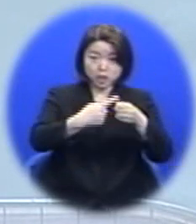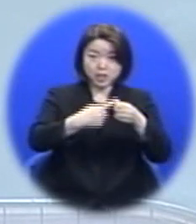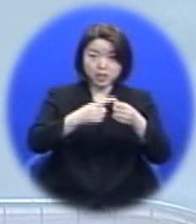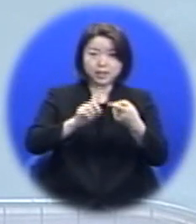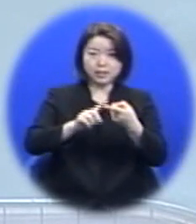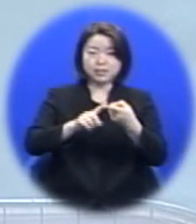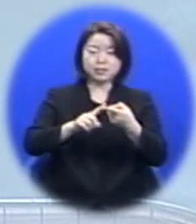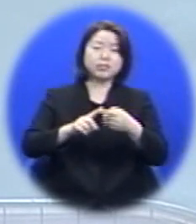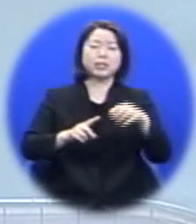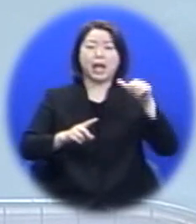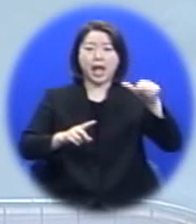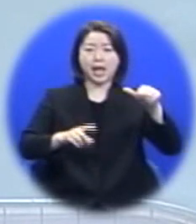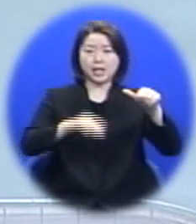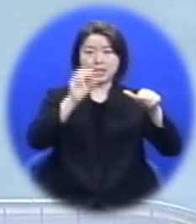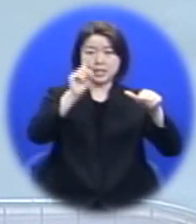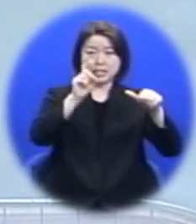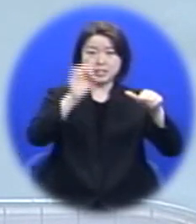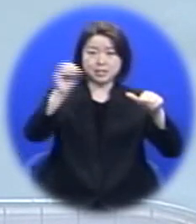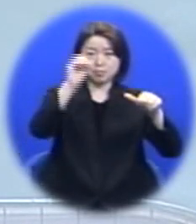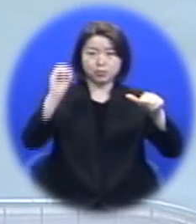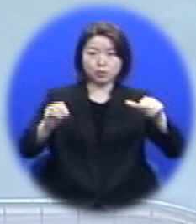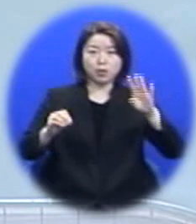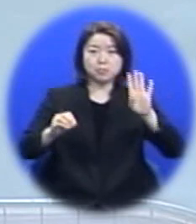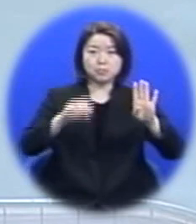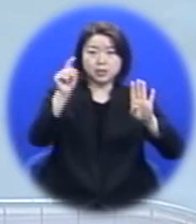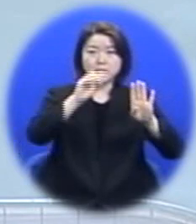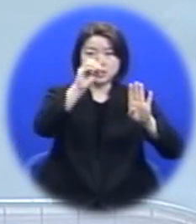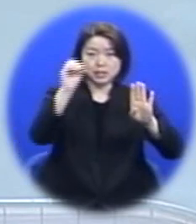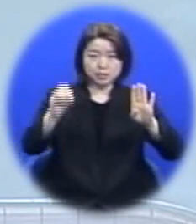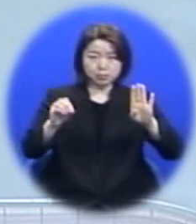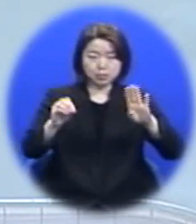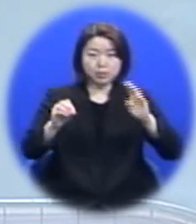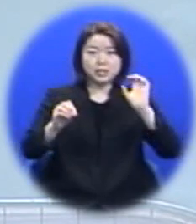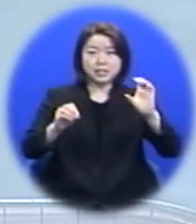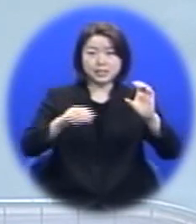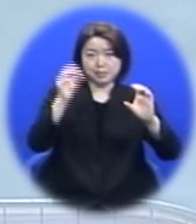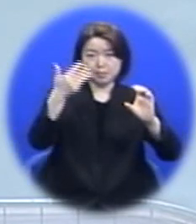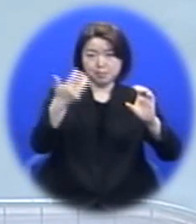대해서는 A는 10%, B 10%, C